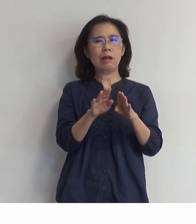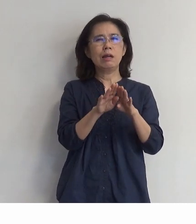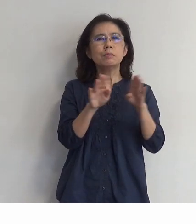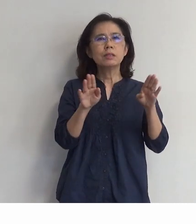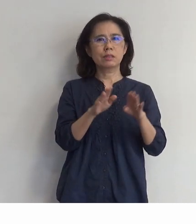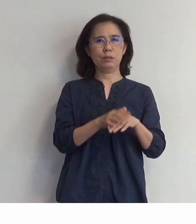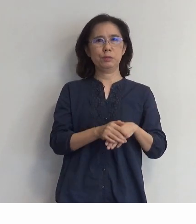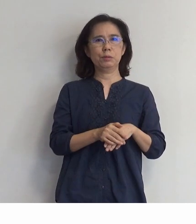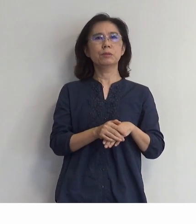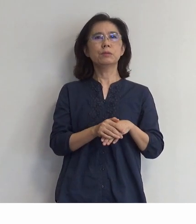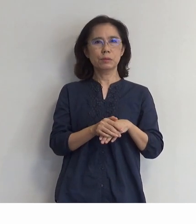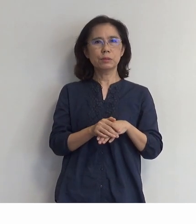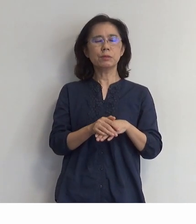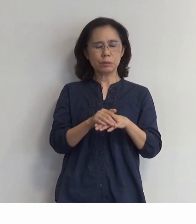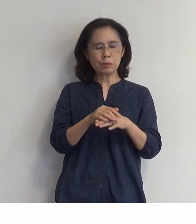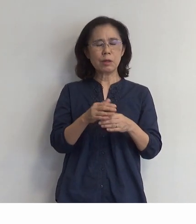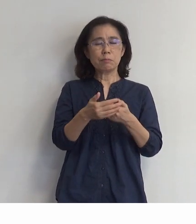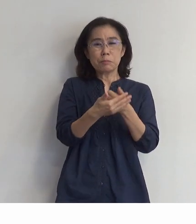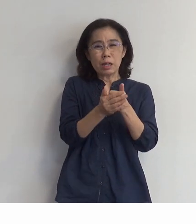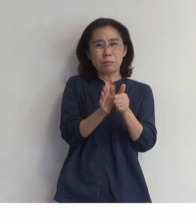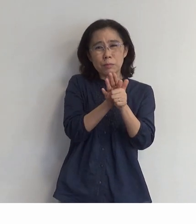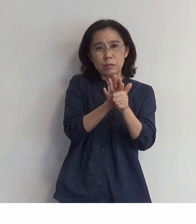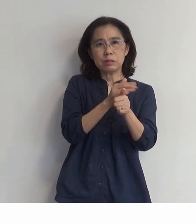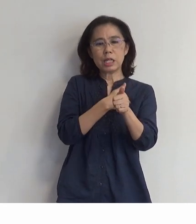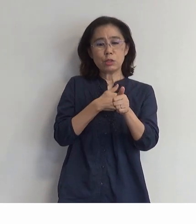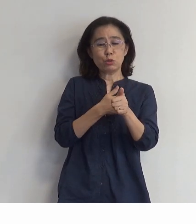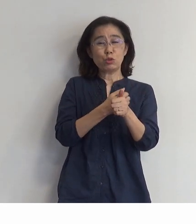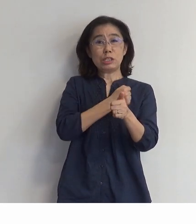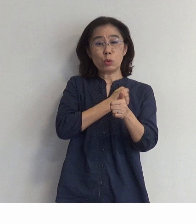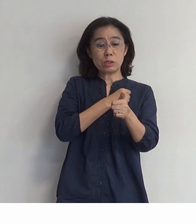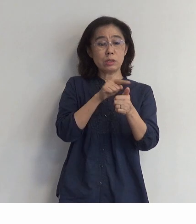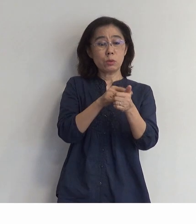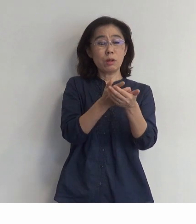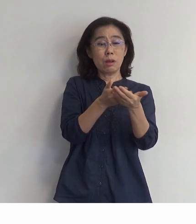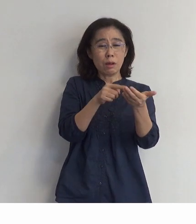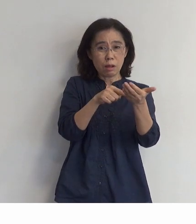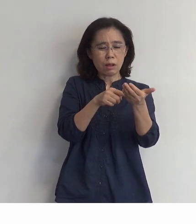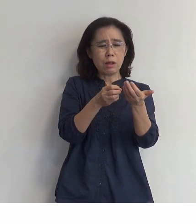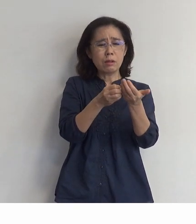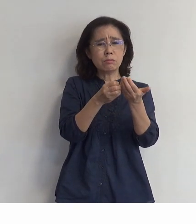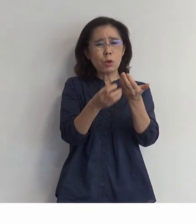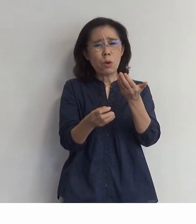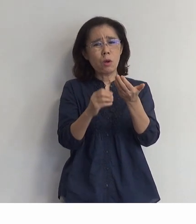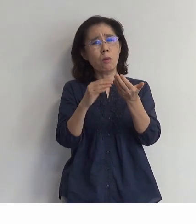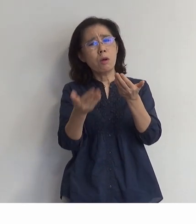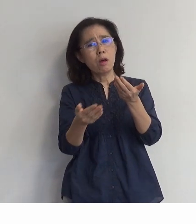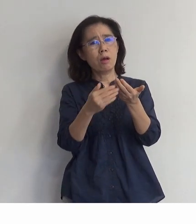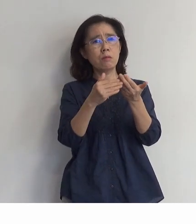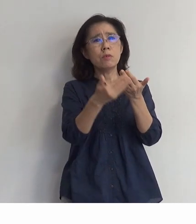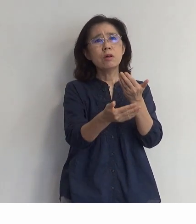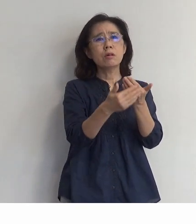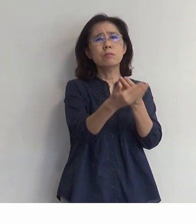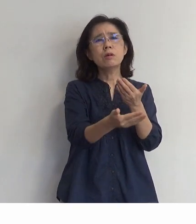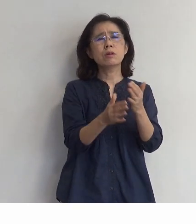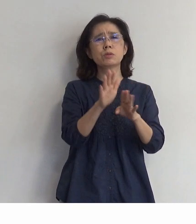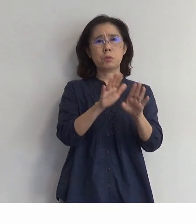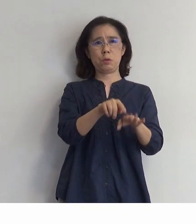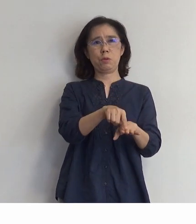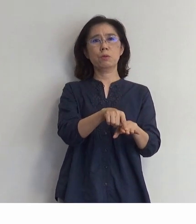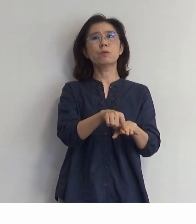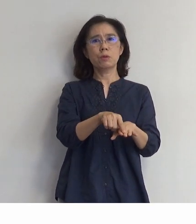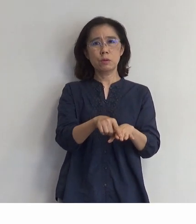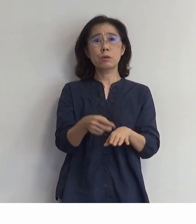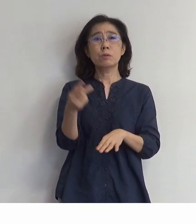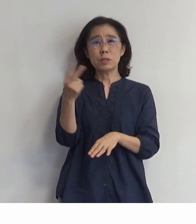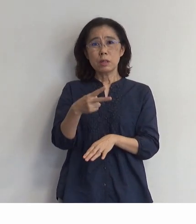ている。守れる命がこの手のひらから目の前でポロポロこぼれ落ちている。その